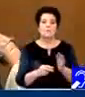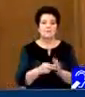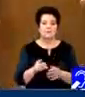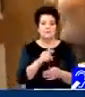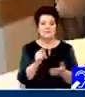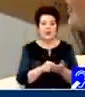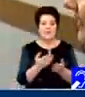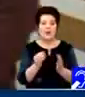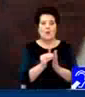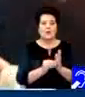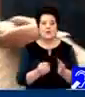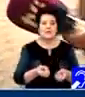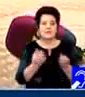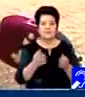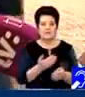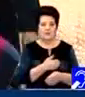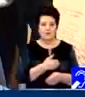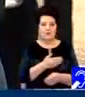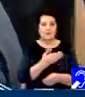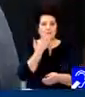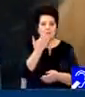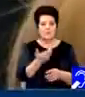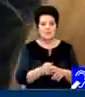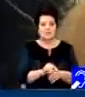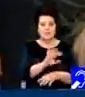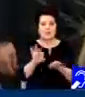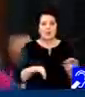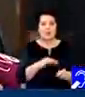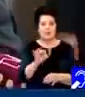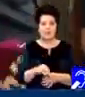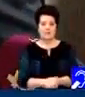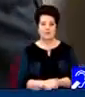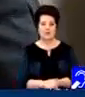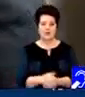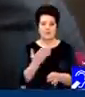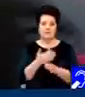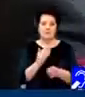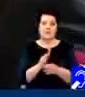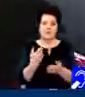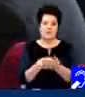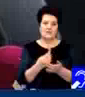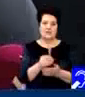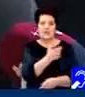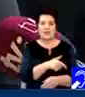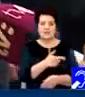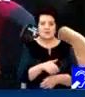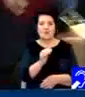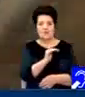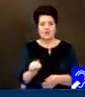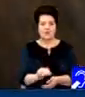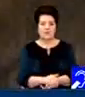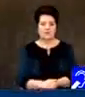pe ordine de zi? Vrem să vă întrebăm despre acest proiect. Despre alocarea mijloacelor financiare pentru delegațiile oficiale. O să vă